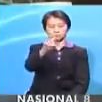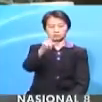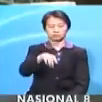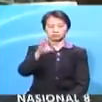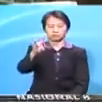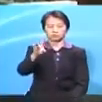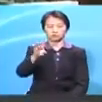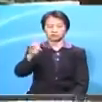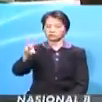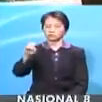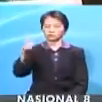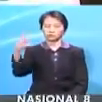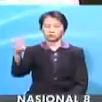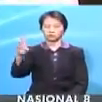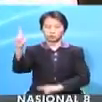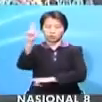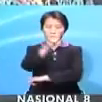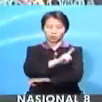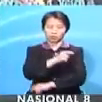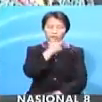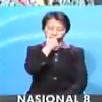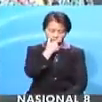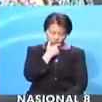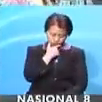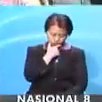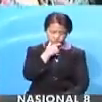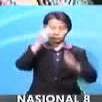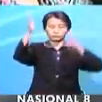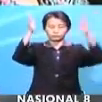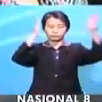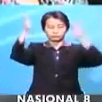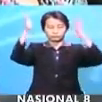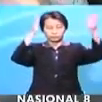2014 hari perkampungan negara